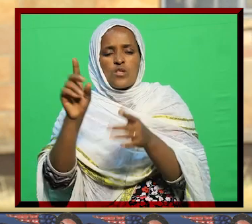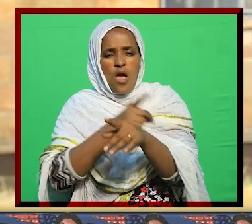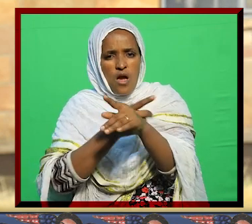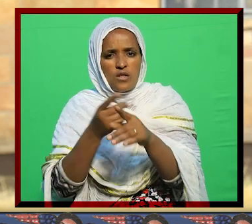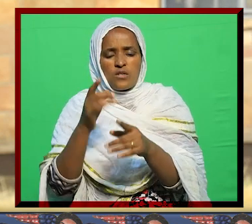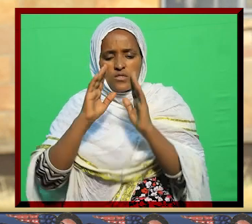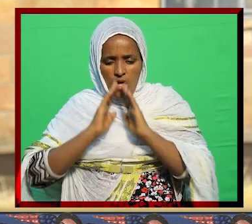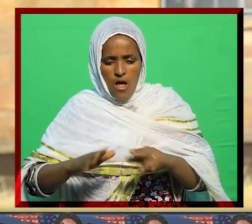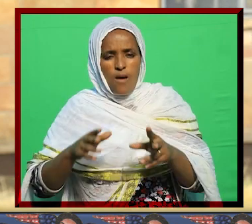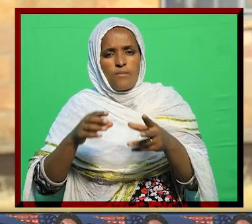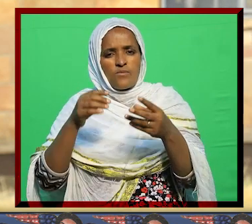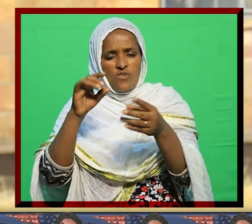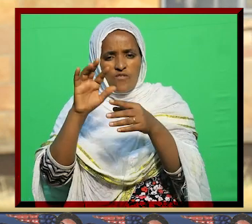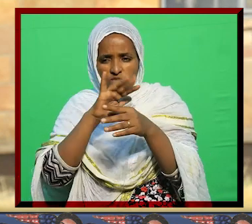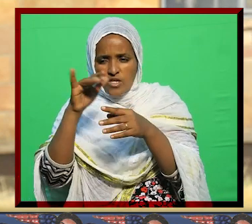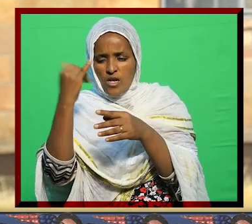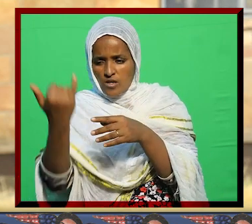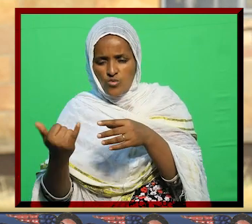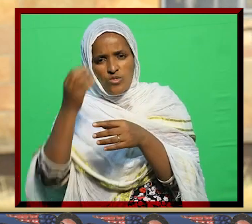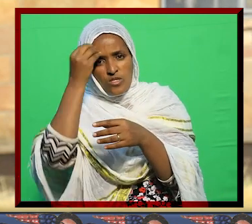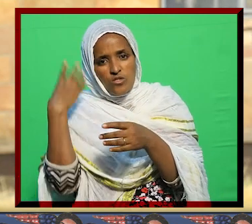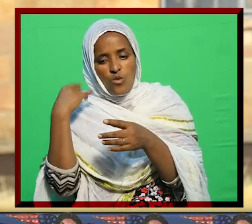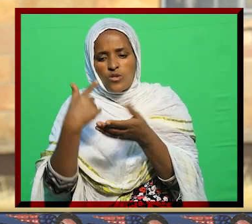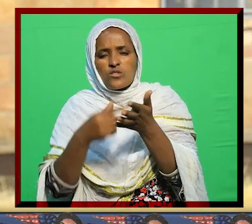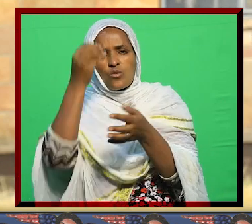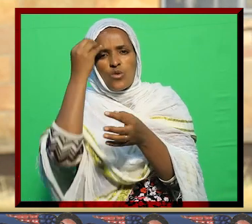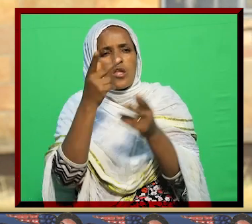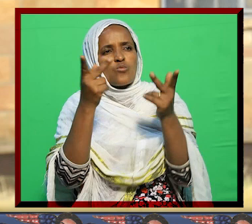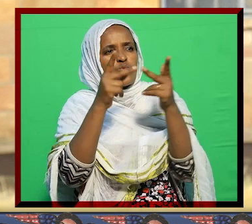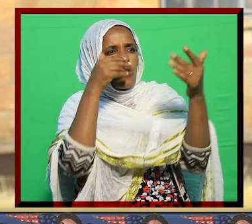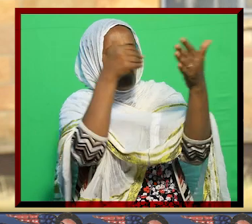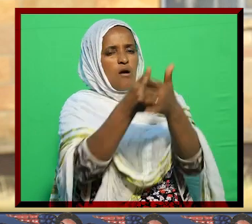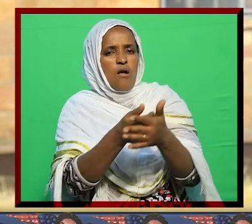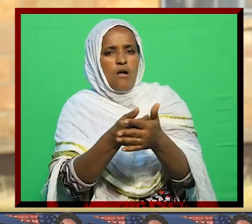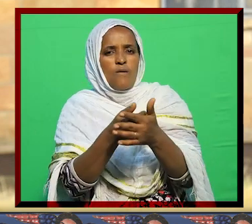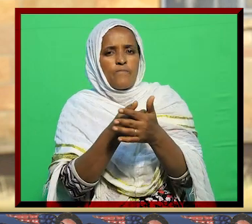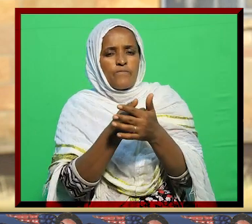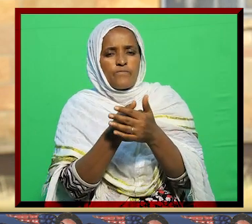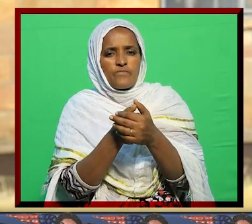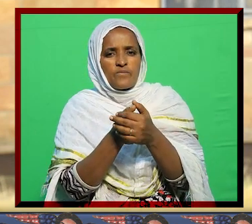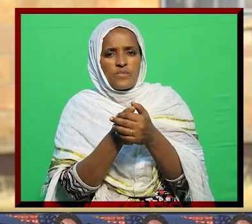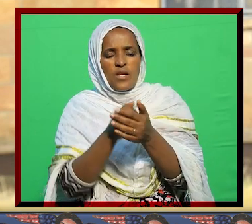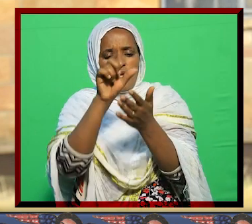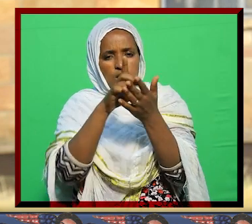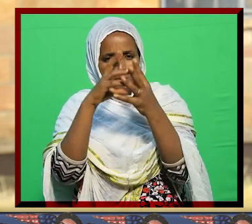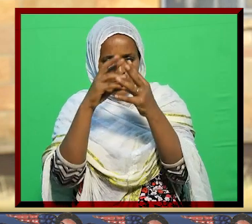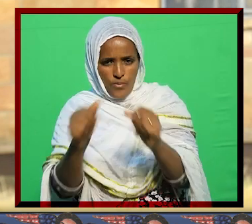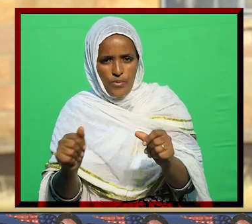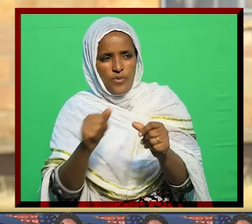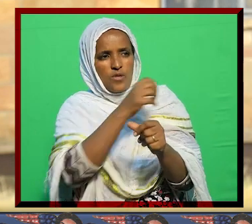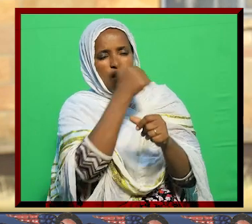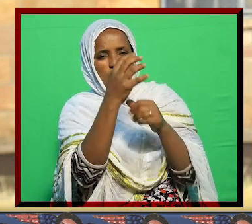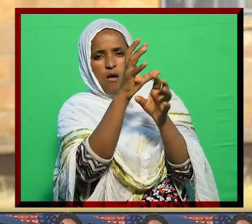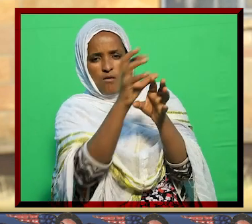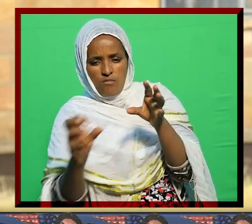ያሬድ ይዘነጋሉ፣ እነ አባ ሰላማ ይዘነጋሉ፣ ፊደል የቀረጹት ታዲያ እነዚያን ዘንግቶ የት ነው ሊደረስ የሚችለው? ደምስሶ መቅዳት የሚሉት አሉ። ደምስሶ